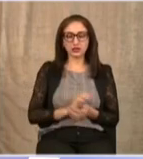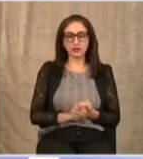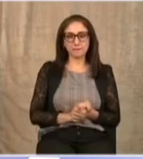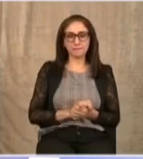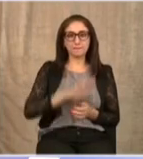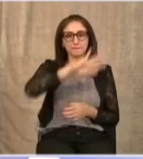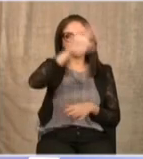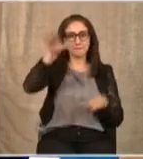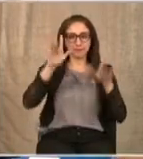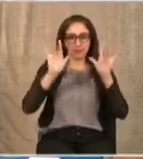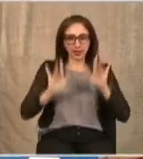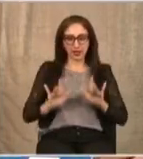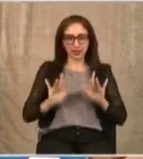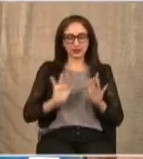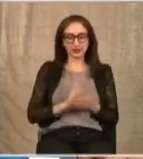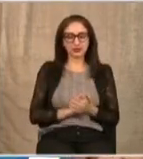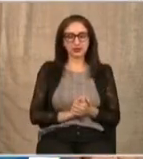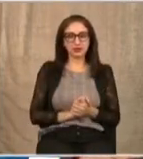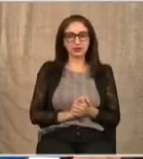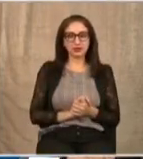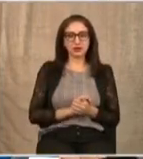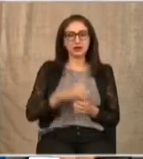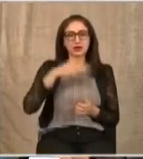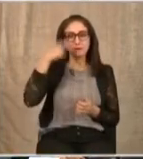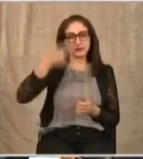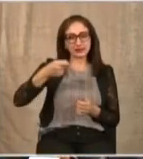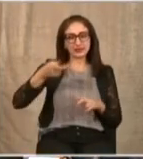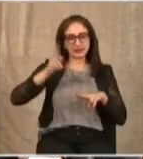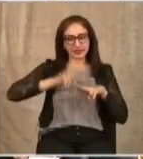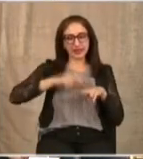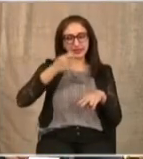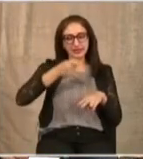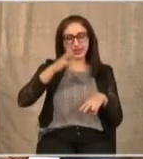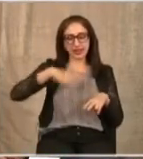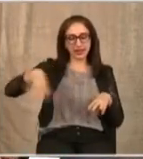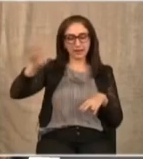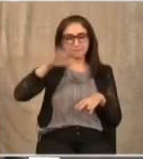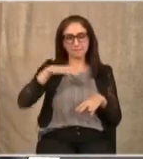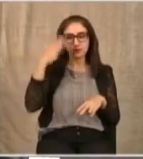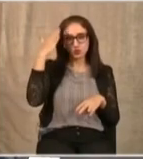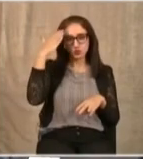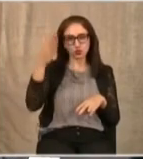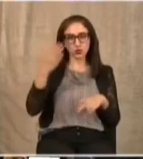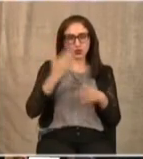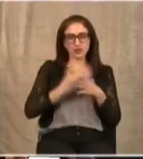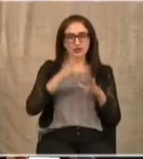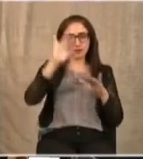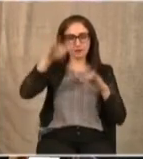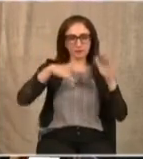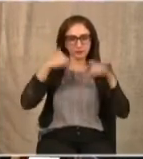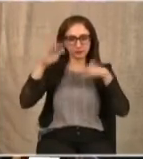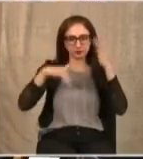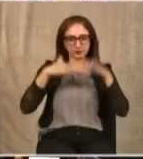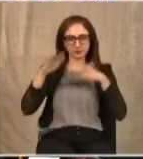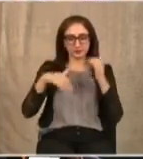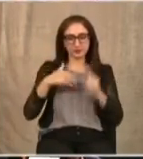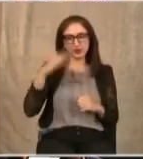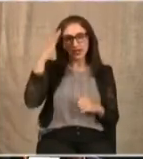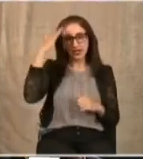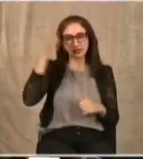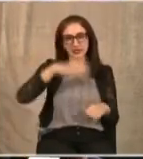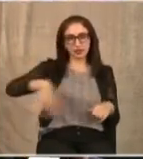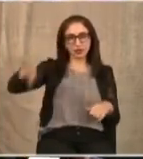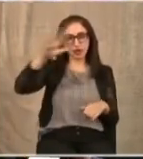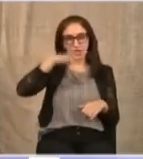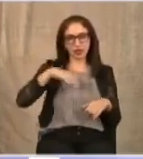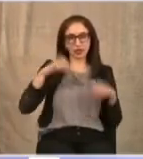الحضور الكريم اجدد الترحيب بحضراتكم واشكر لكم حضوركم السلام عليكم ورحمه